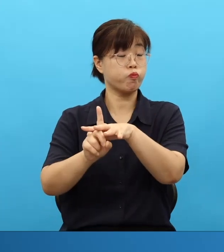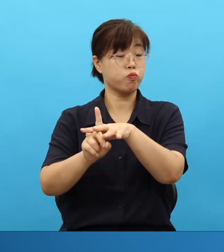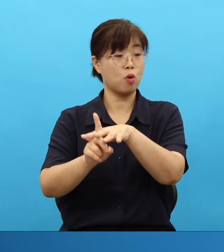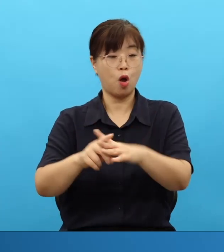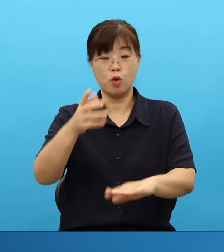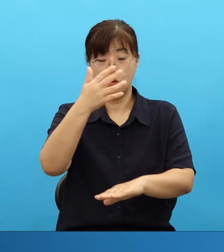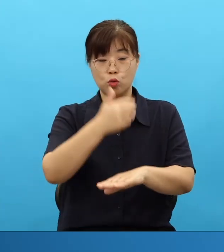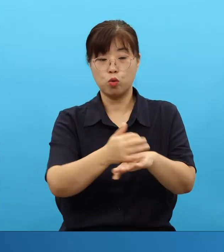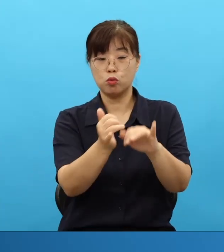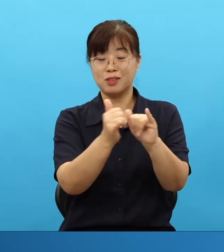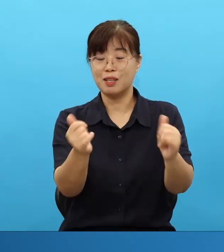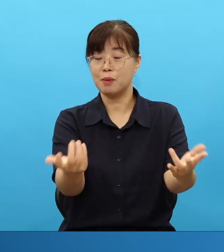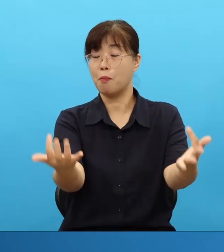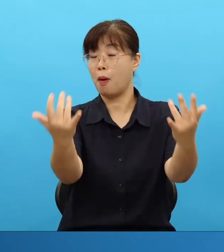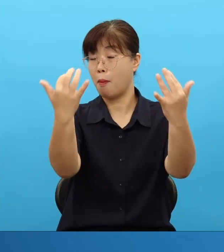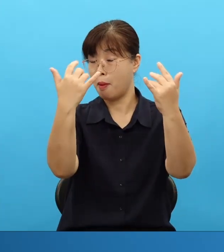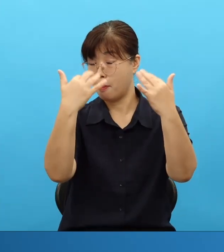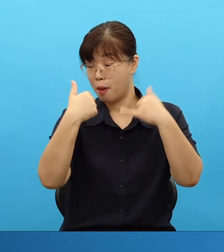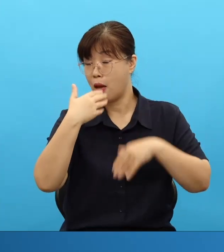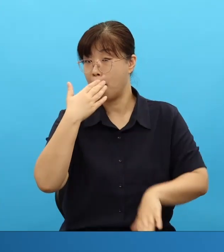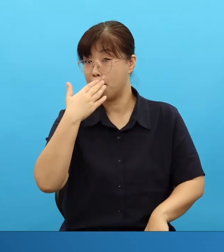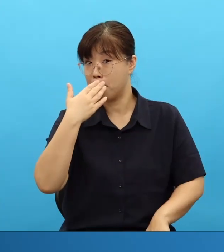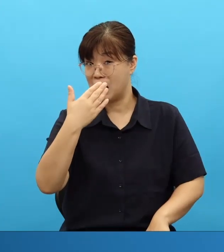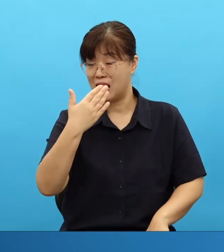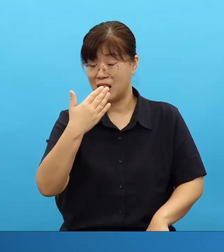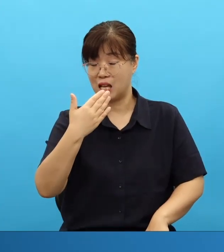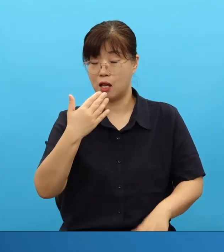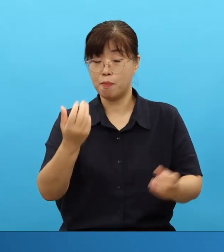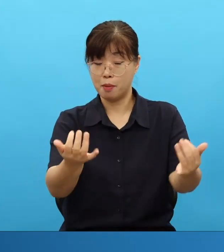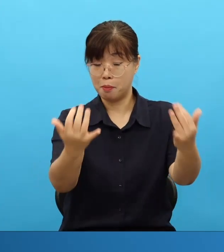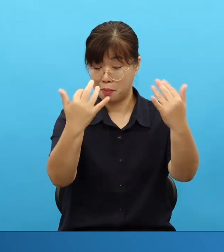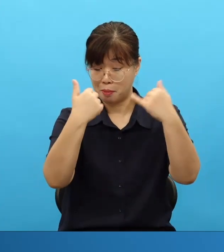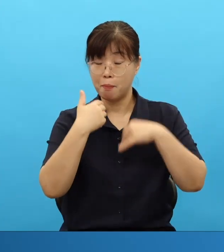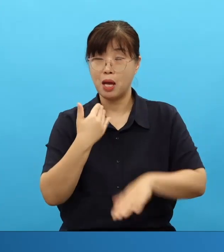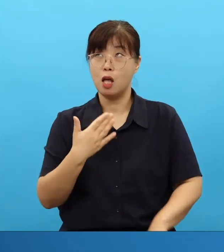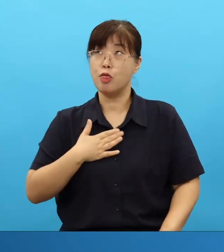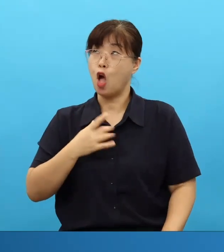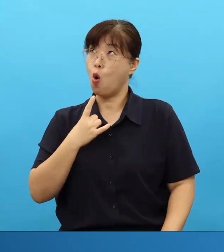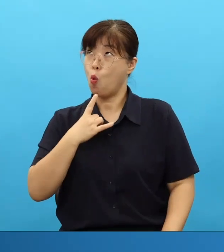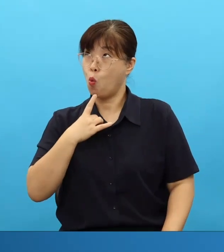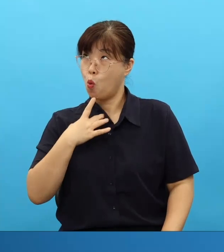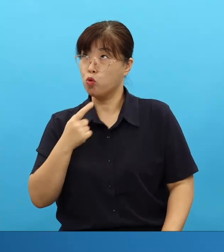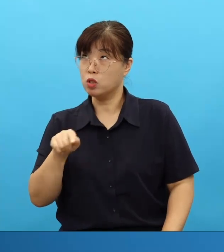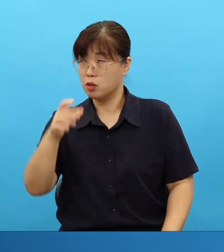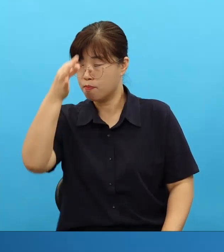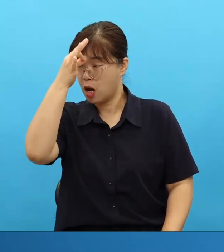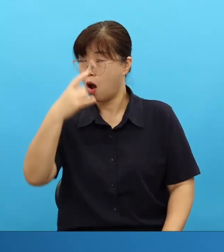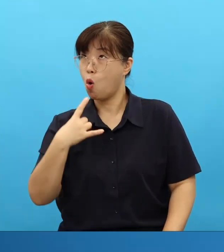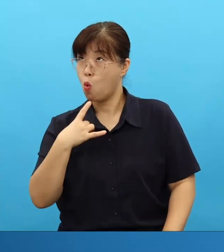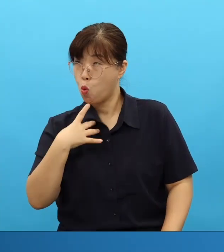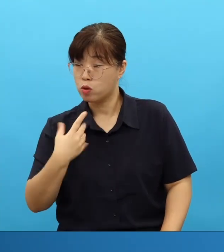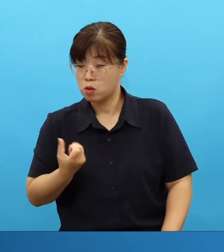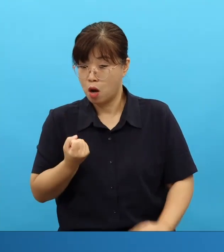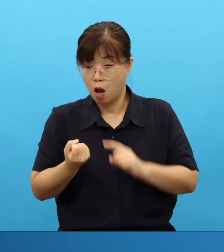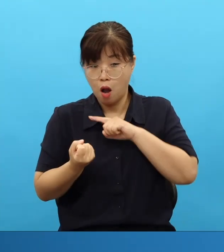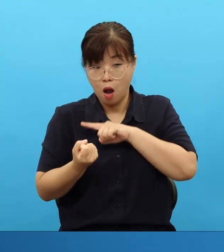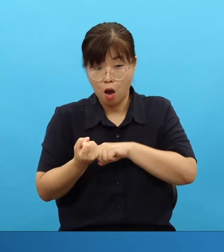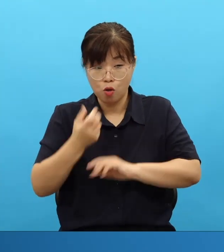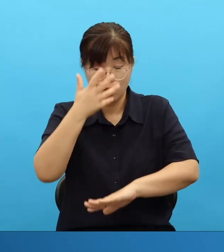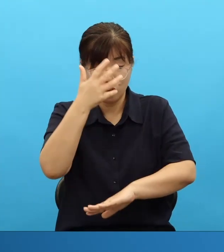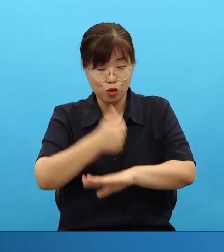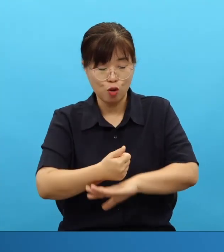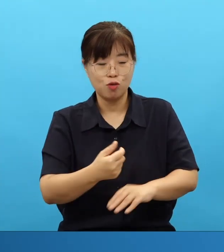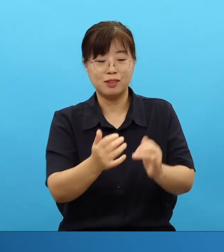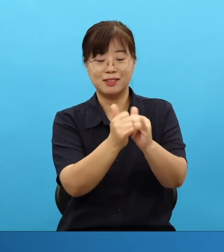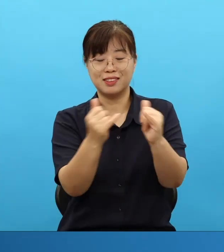제 창조요 시스템이 만들어지는 겁니다 뭐 눈을 잘 떠 보시고요